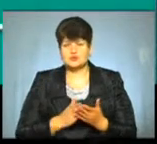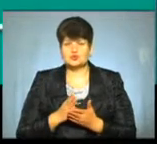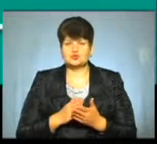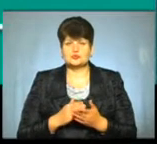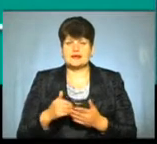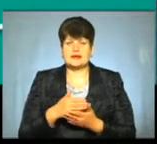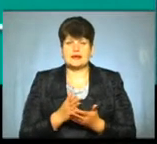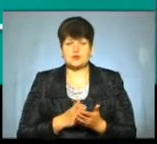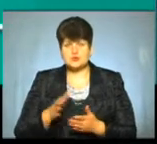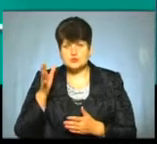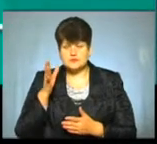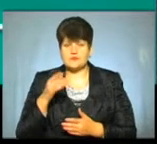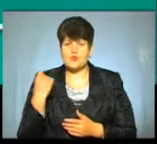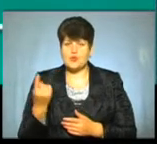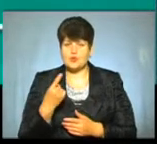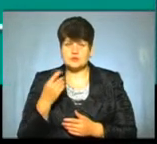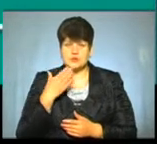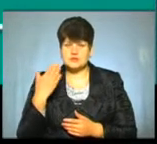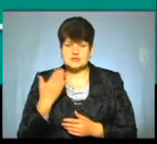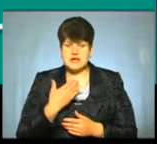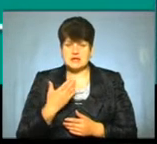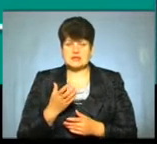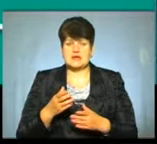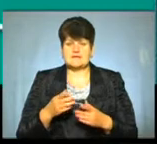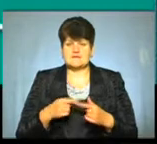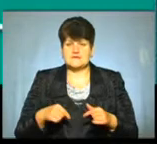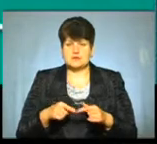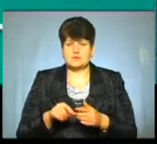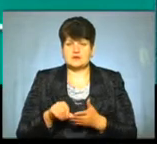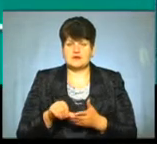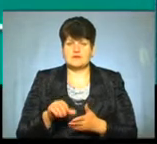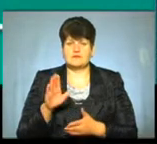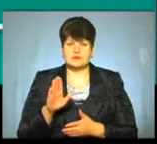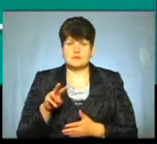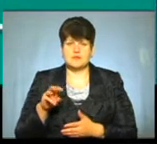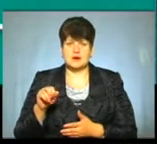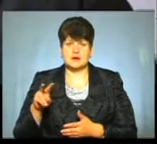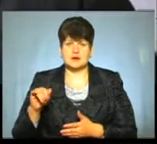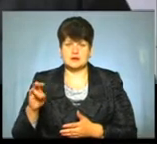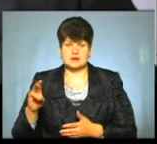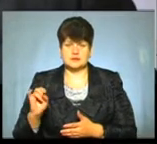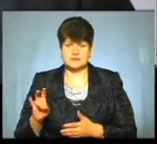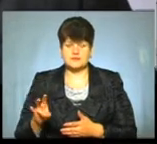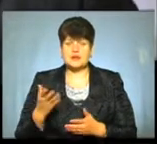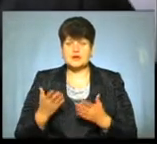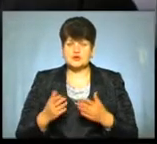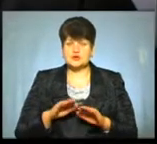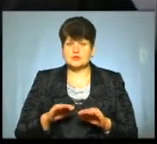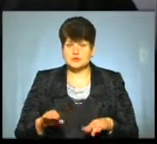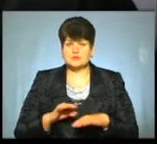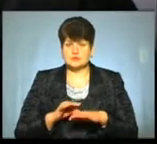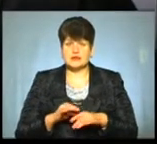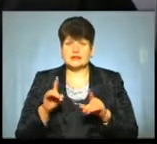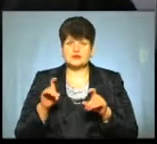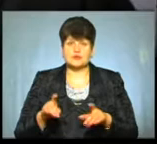Державної служби якості освіти. У області останнє відомство представляє Володимир Малінін. Якщо діти проходять